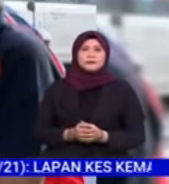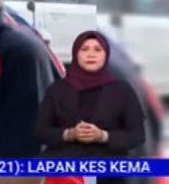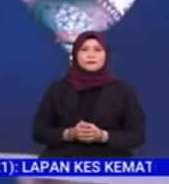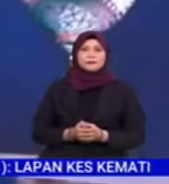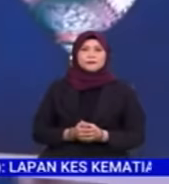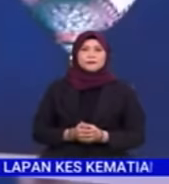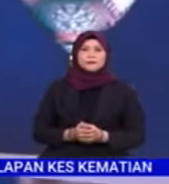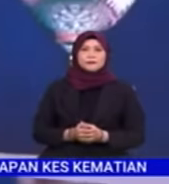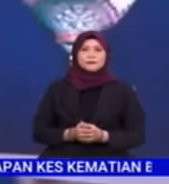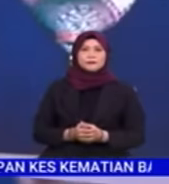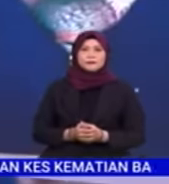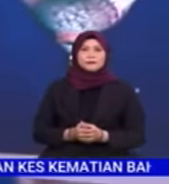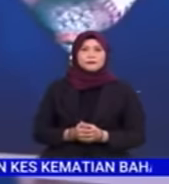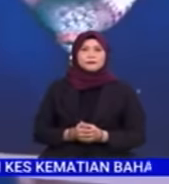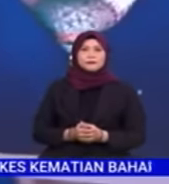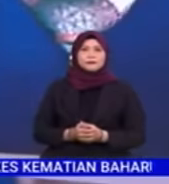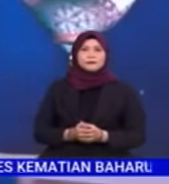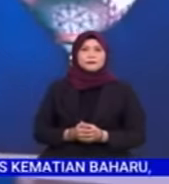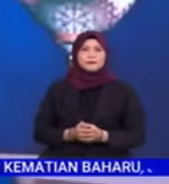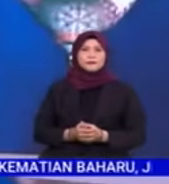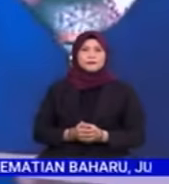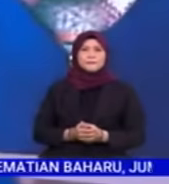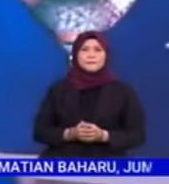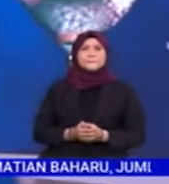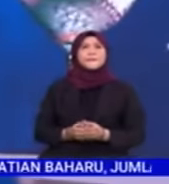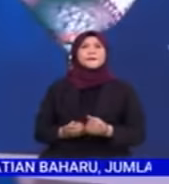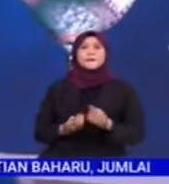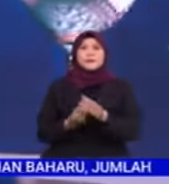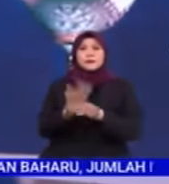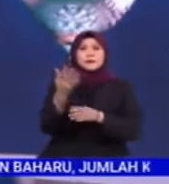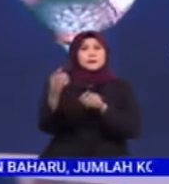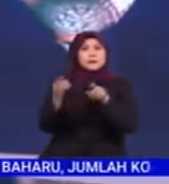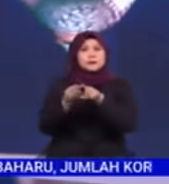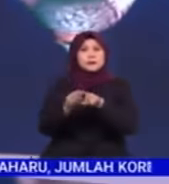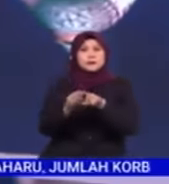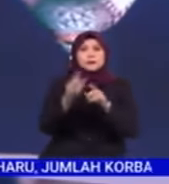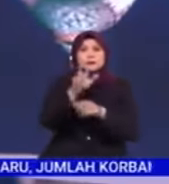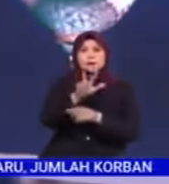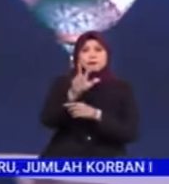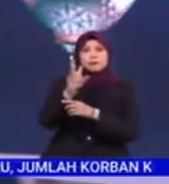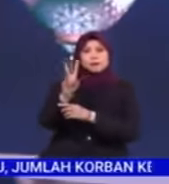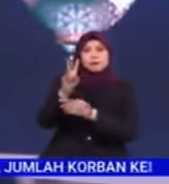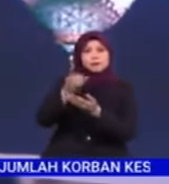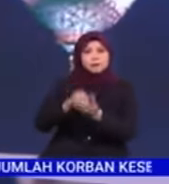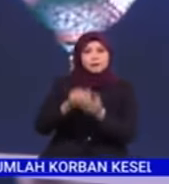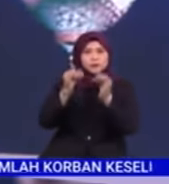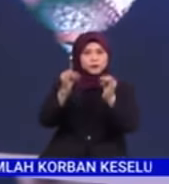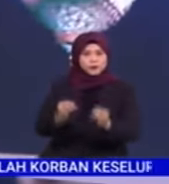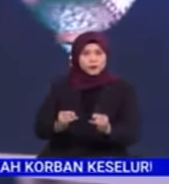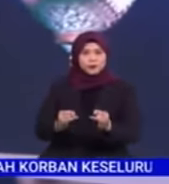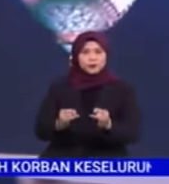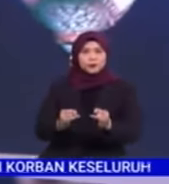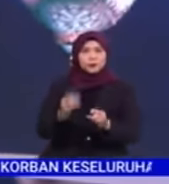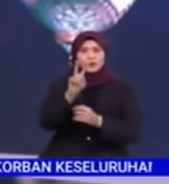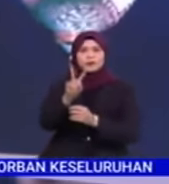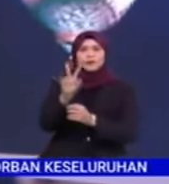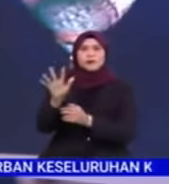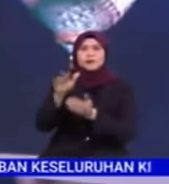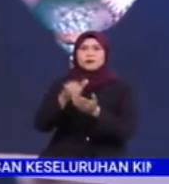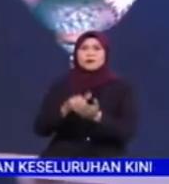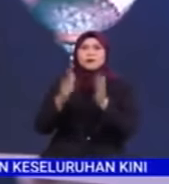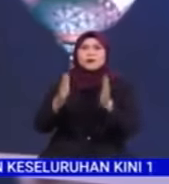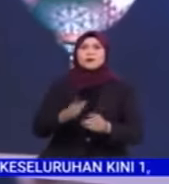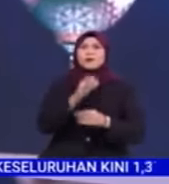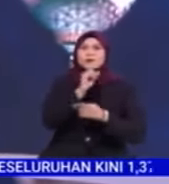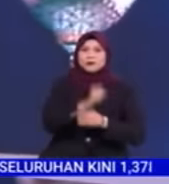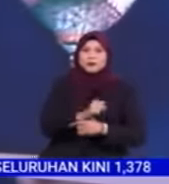hai hai Hai Jalan Perkembangan sama-sama i36006u itu yaitu 25.000